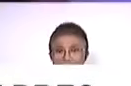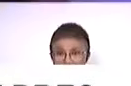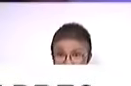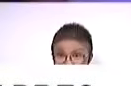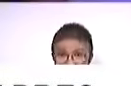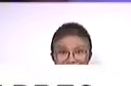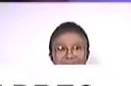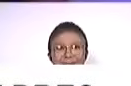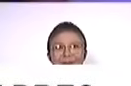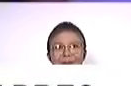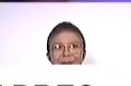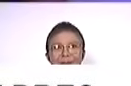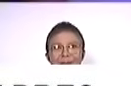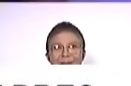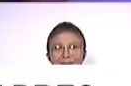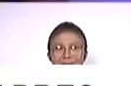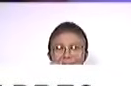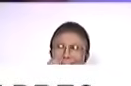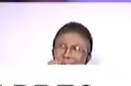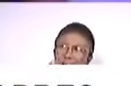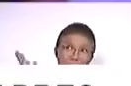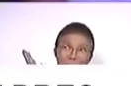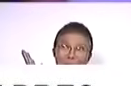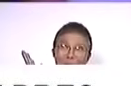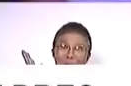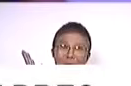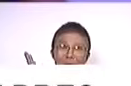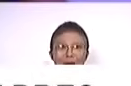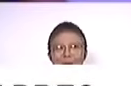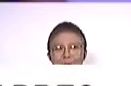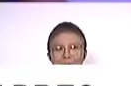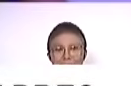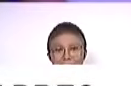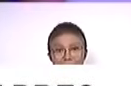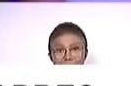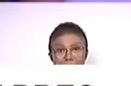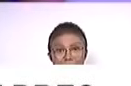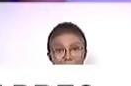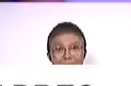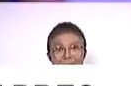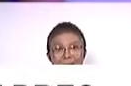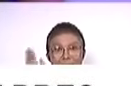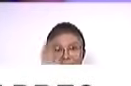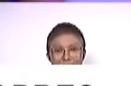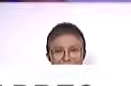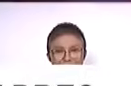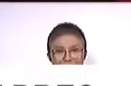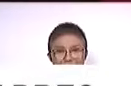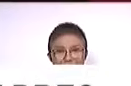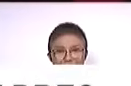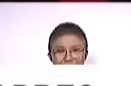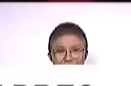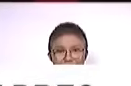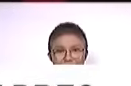substantif yang memang berbobot dan itu tidak harus apa namanya ee e membuat lawan debat itu tidak